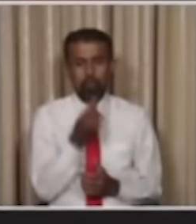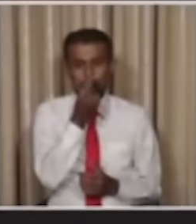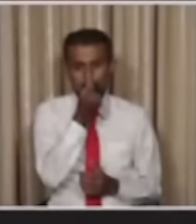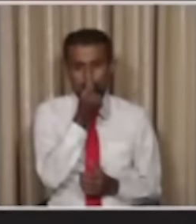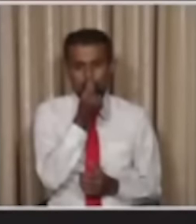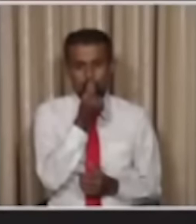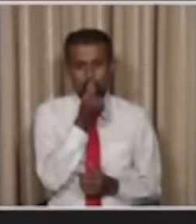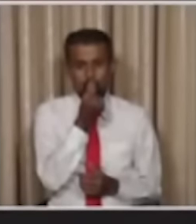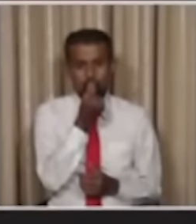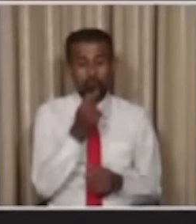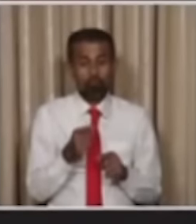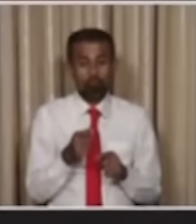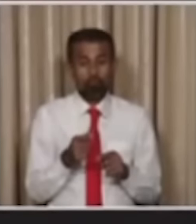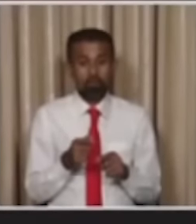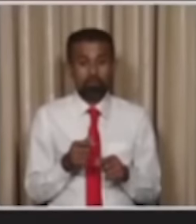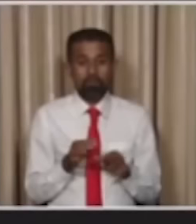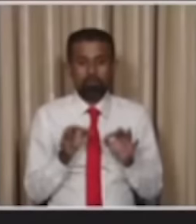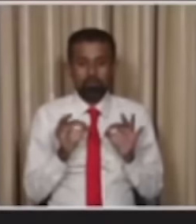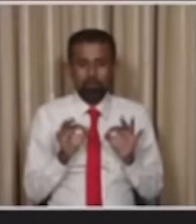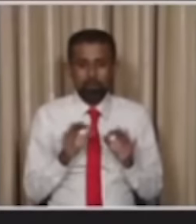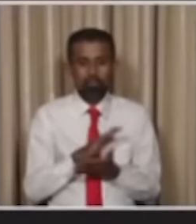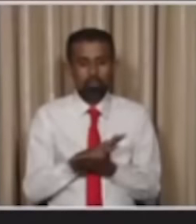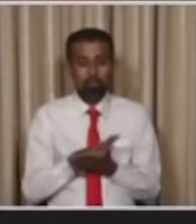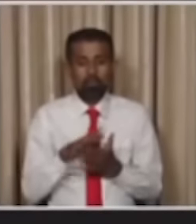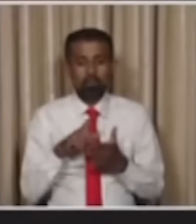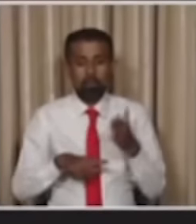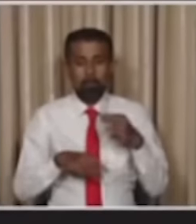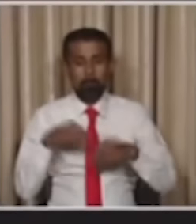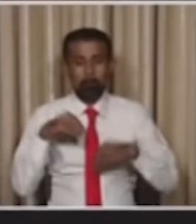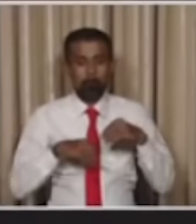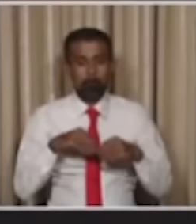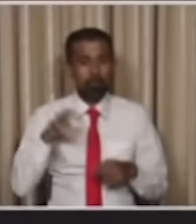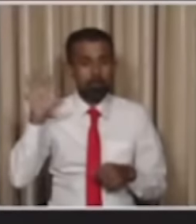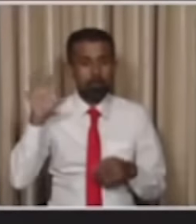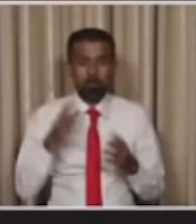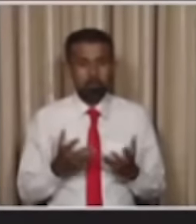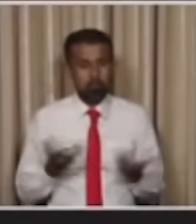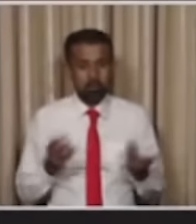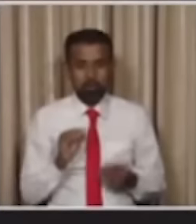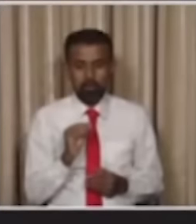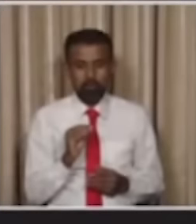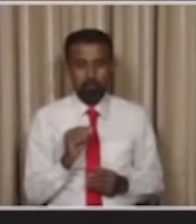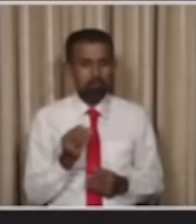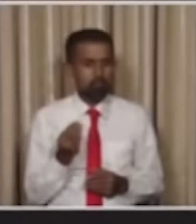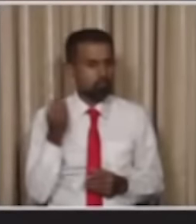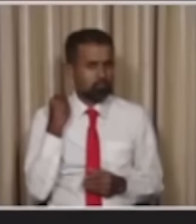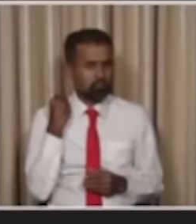වැනි ඉතාම නිෂ්කලංක සමාජ දේශපාලන වටපිටාවක් තියෙන රටකට බැරි වුණා නම් ආසන්න